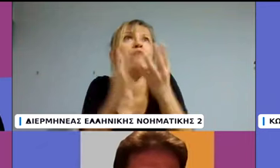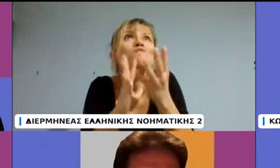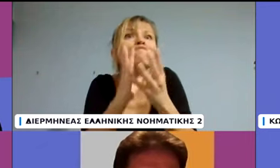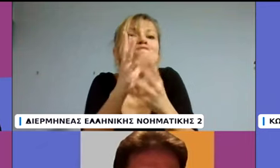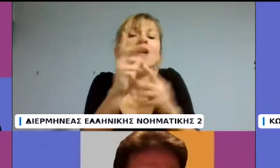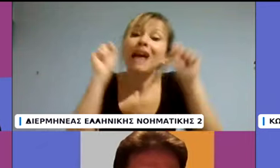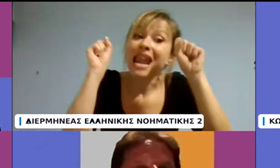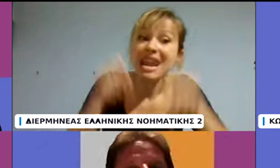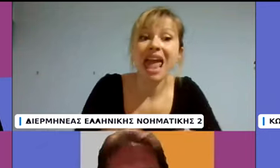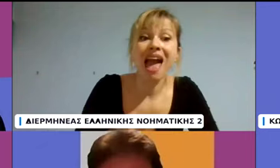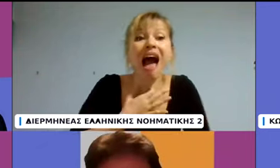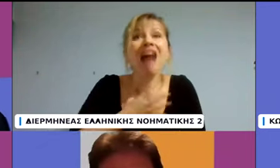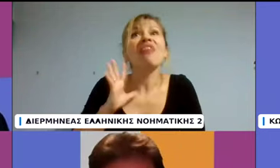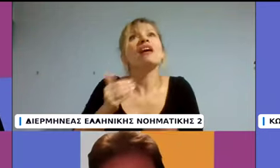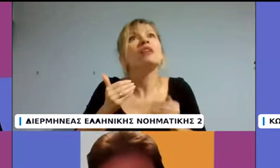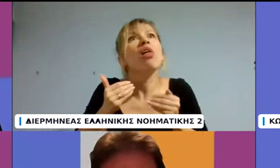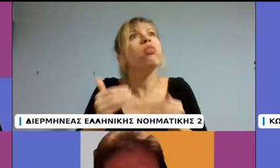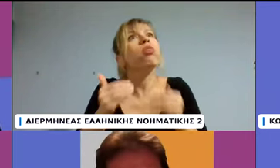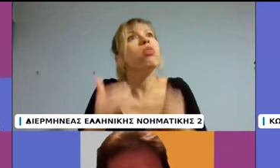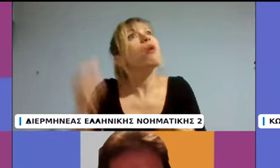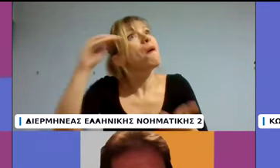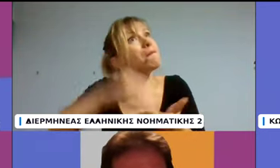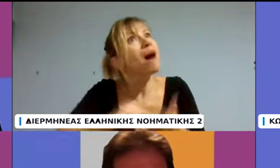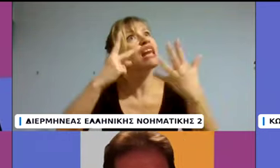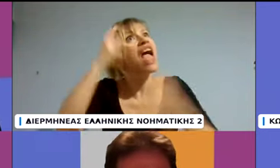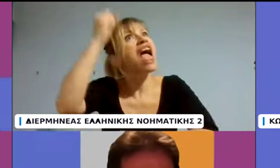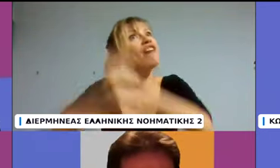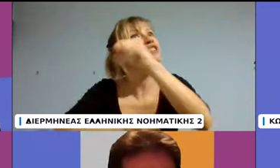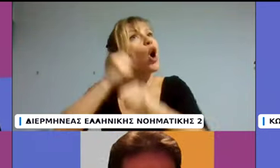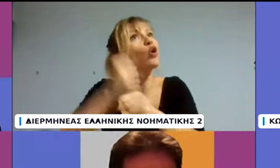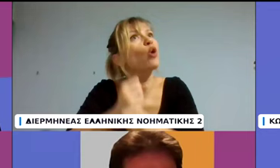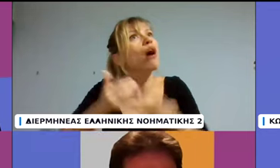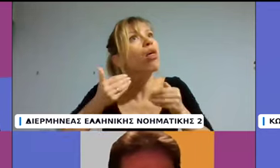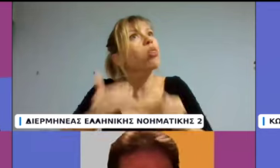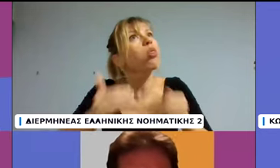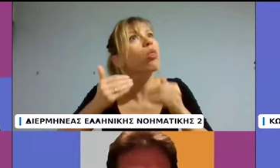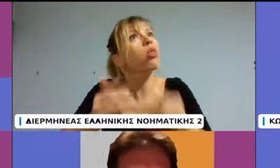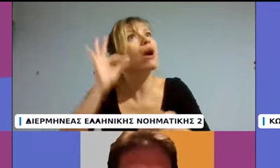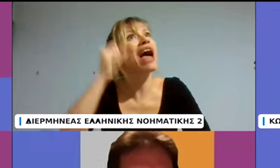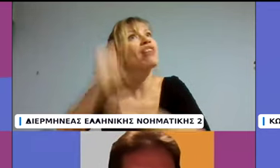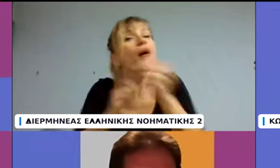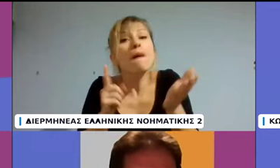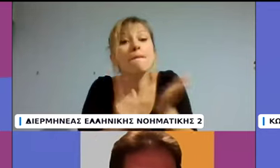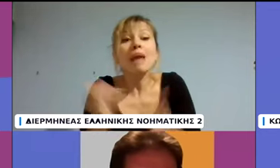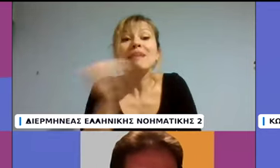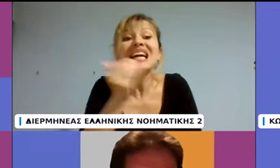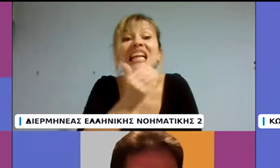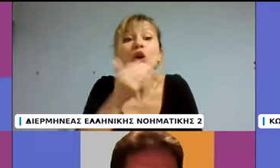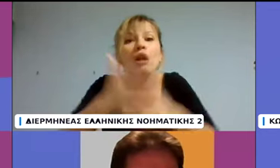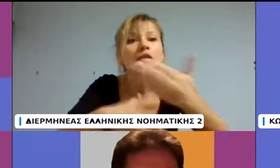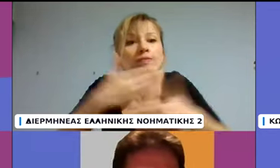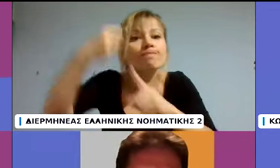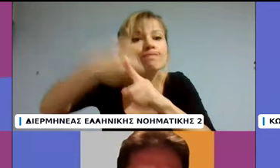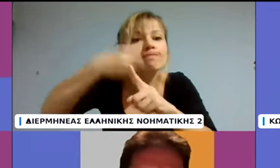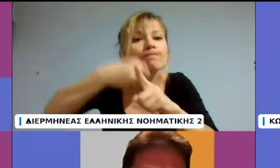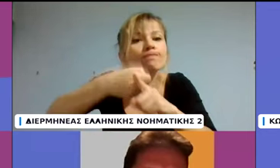μας πάρει άλλα 7 χρόνια, αυτό λέω. Ναι, ναι, οπωσδήποτε. Οπωσδήποτε. Ας κινηθούμε πιο γρήγορα. Έτσι, κινηθούμε πιο γρήγορα.